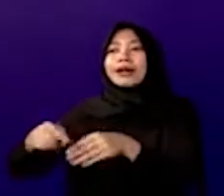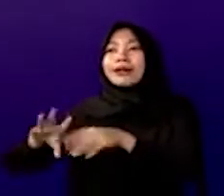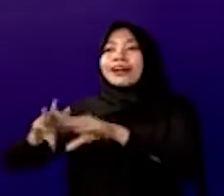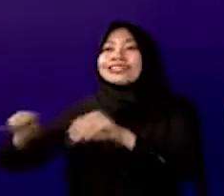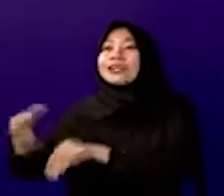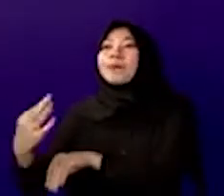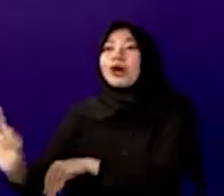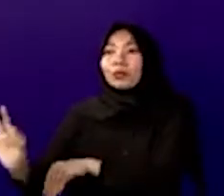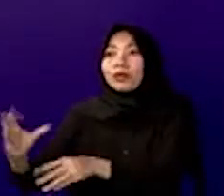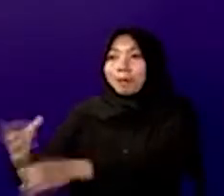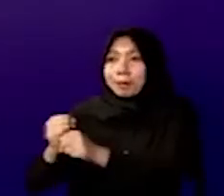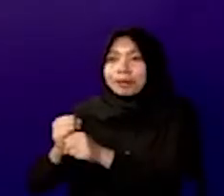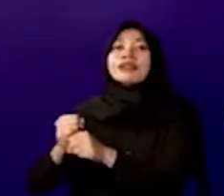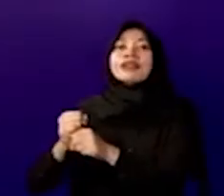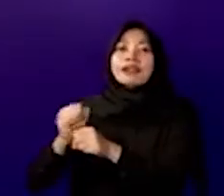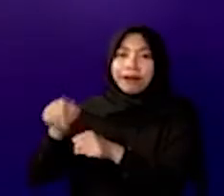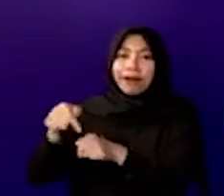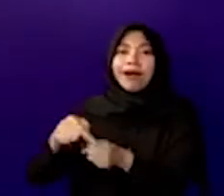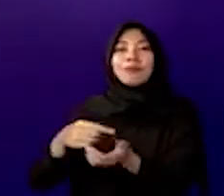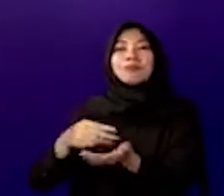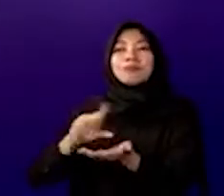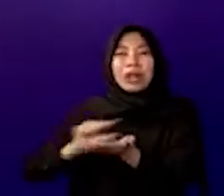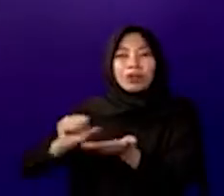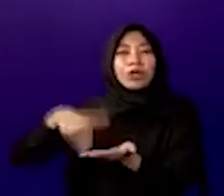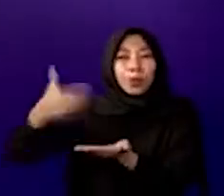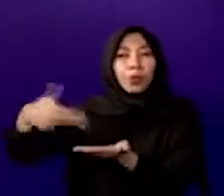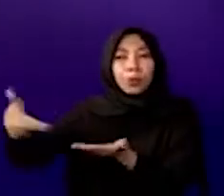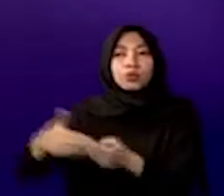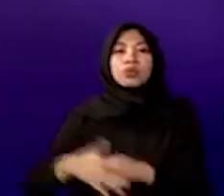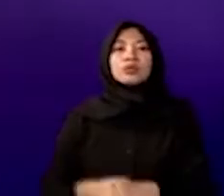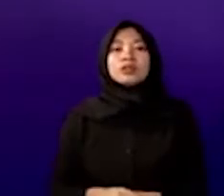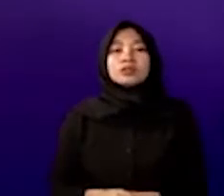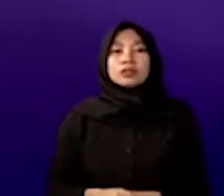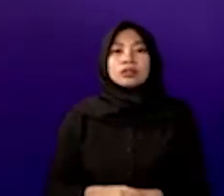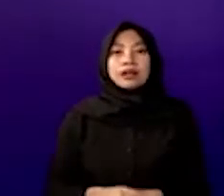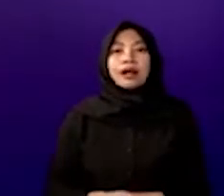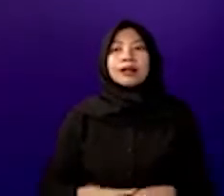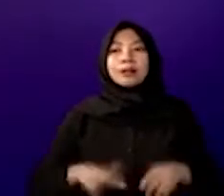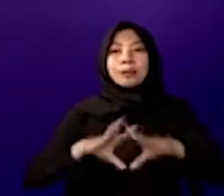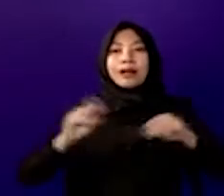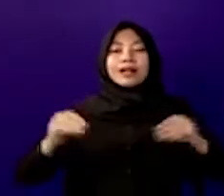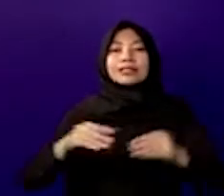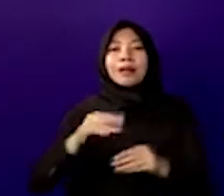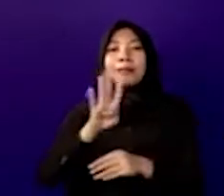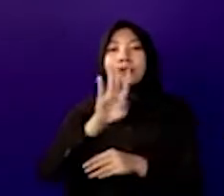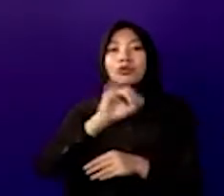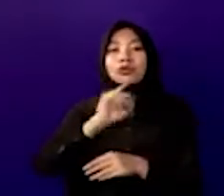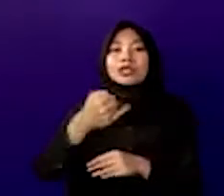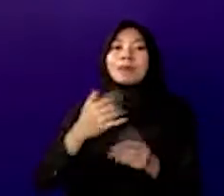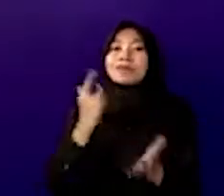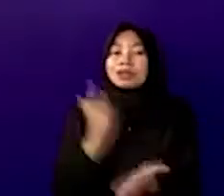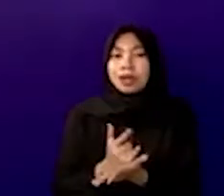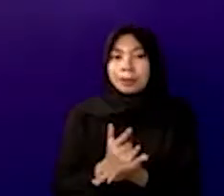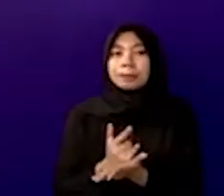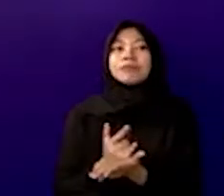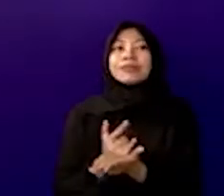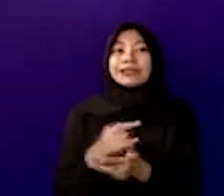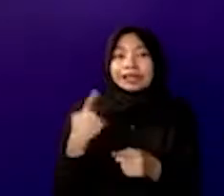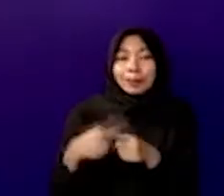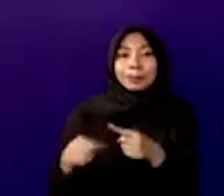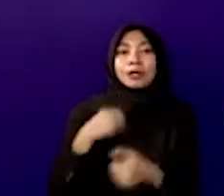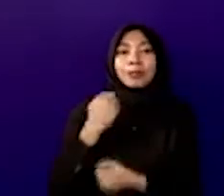baru nah kemudian terkait dengan waktu kerja tetap 40 jam pengusaha boleh pilih apakah itu